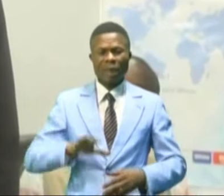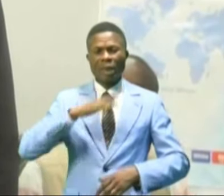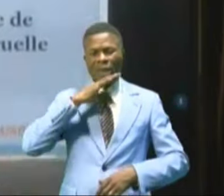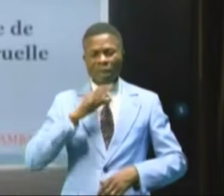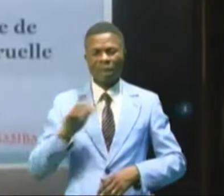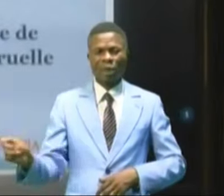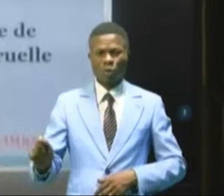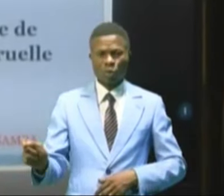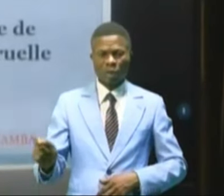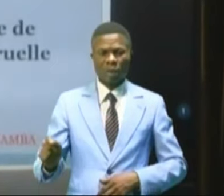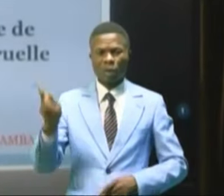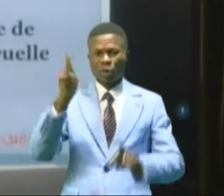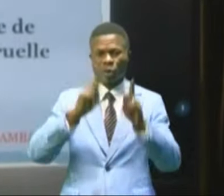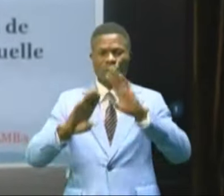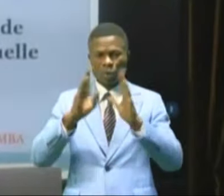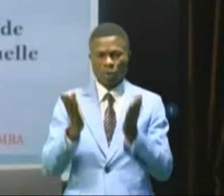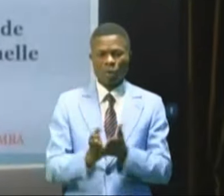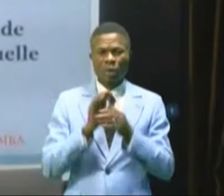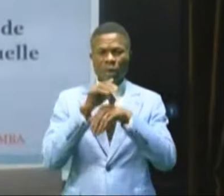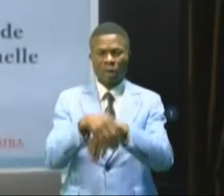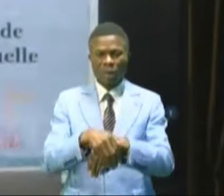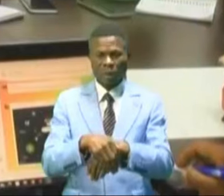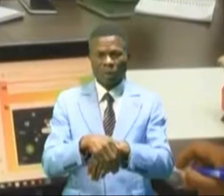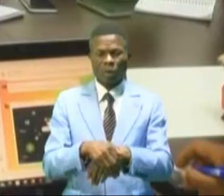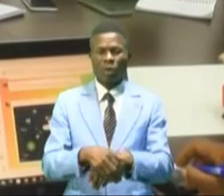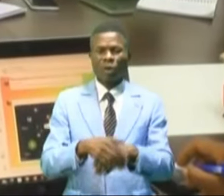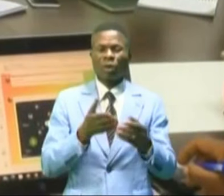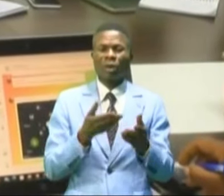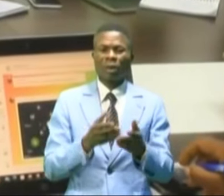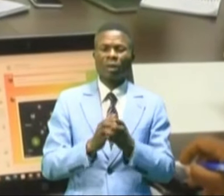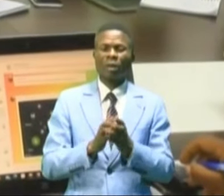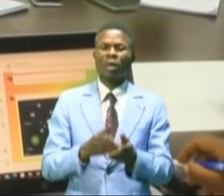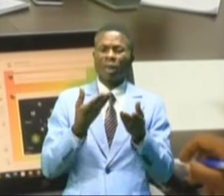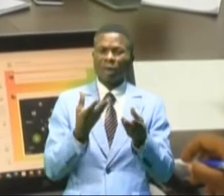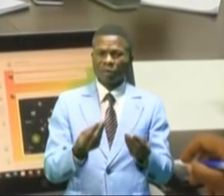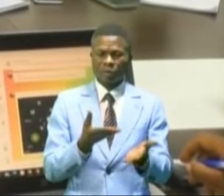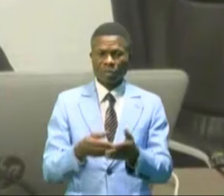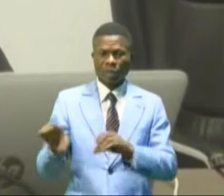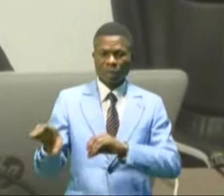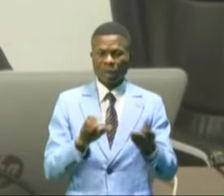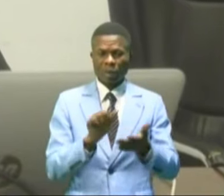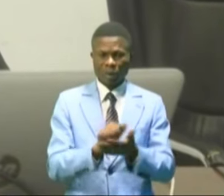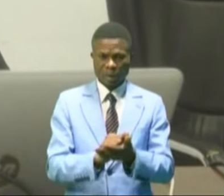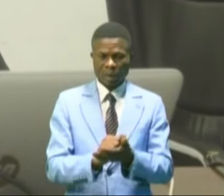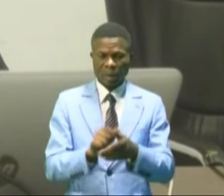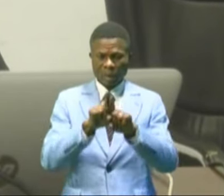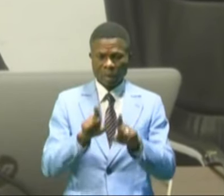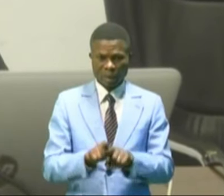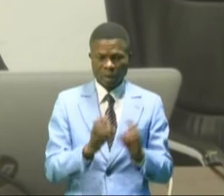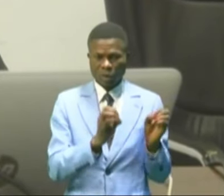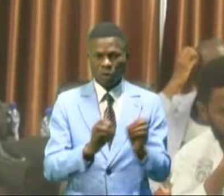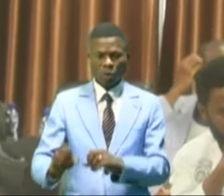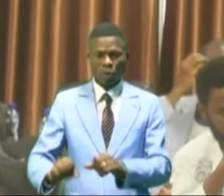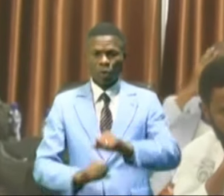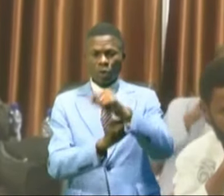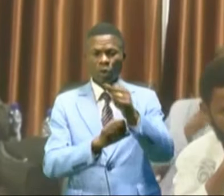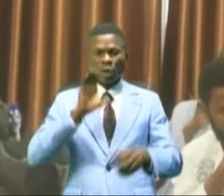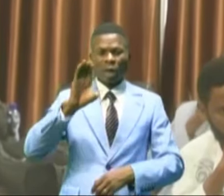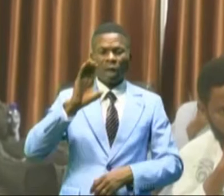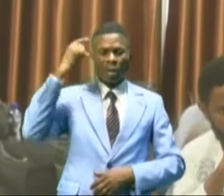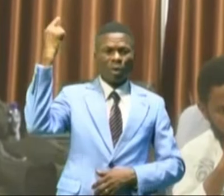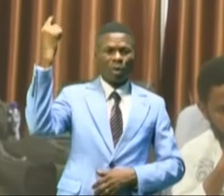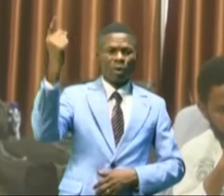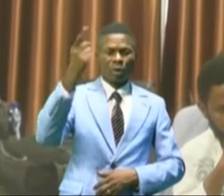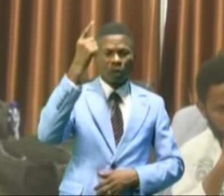publique, de les impliquer dans la sensibilisation. Cette action est organisée avec l'appui de la Banque mondiale